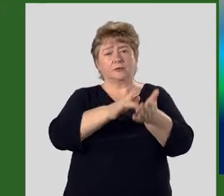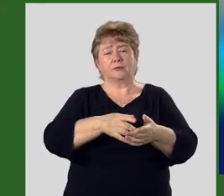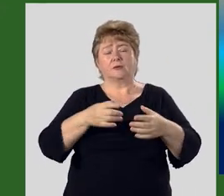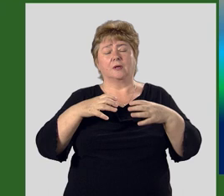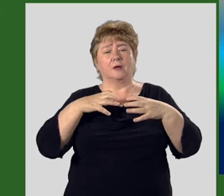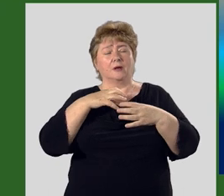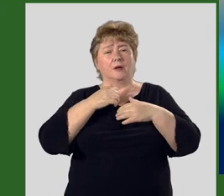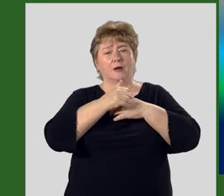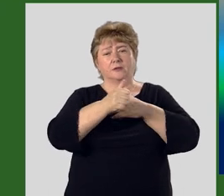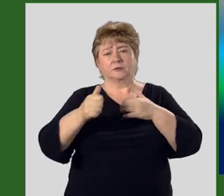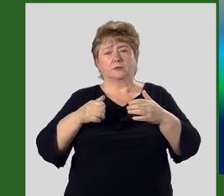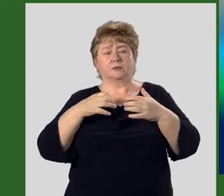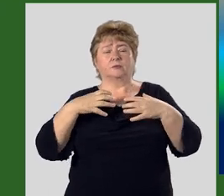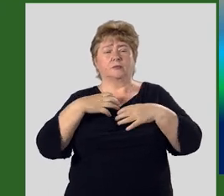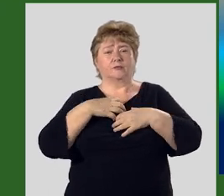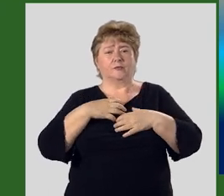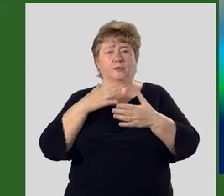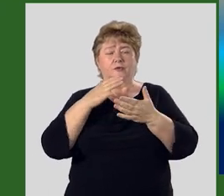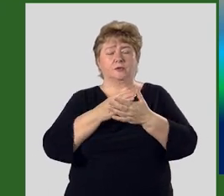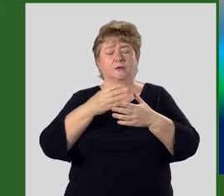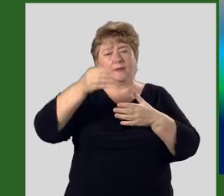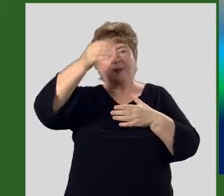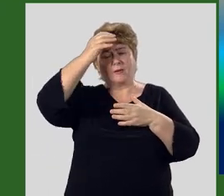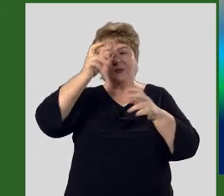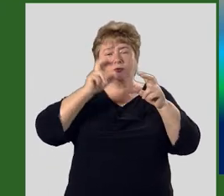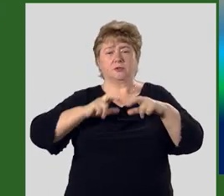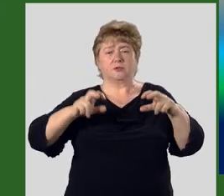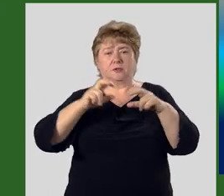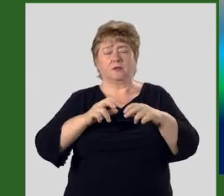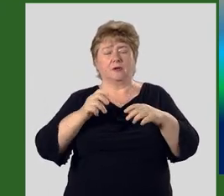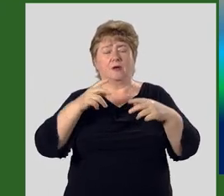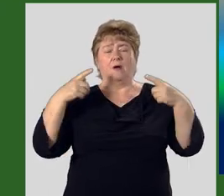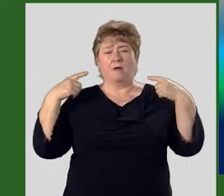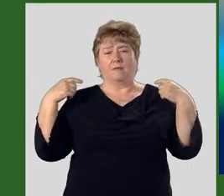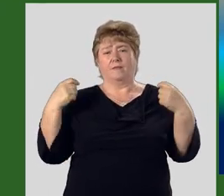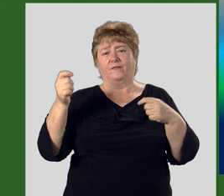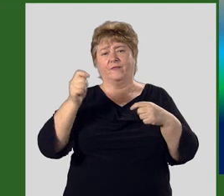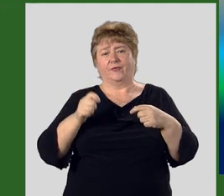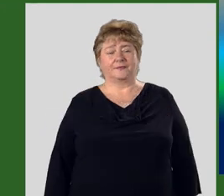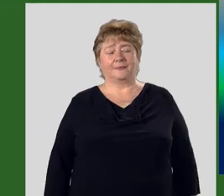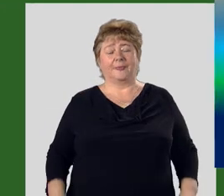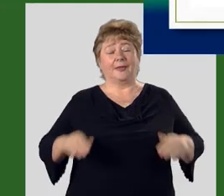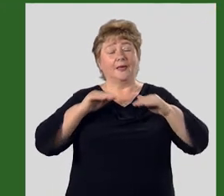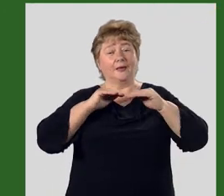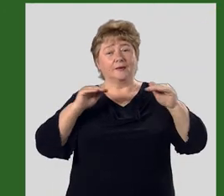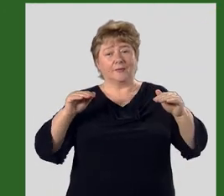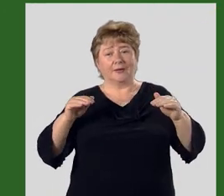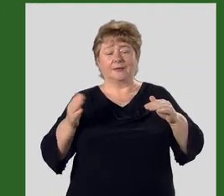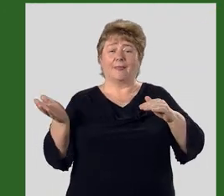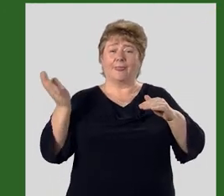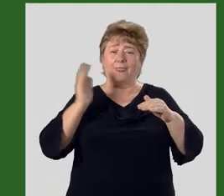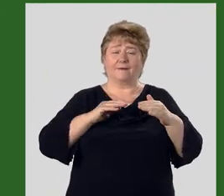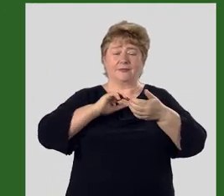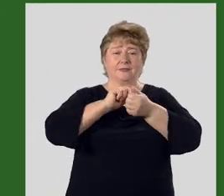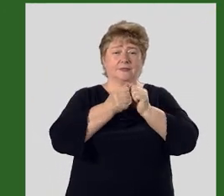Особое значение приобретают карты в научных исследованиях и в военном деле. Итак, ребята,